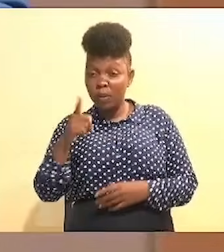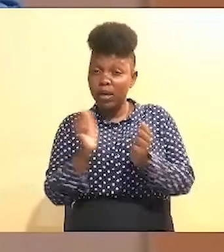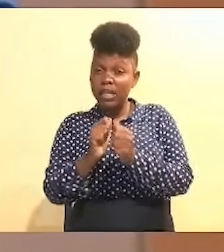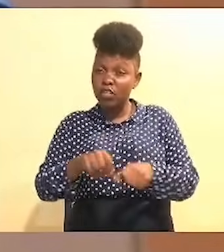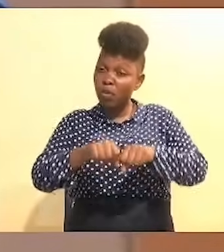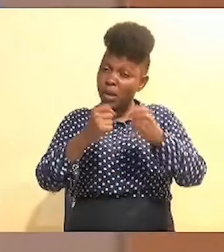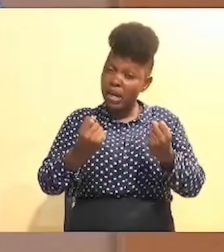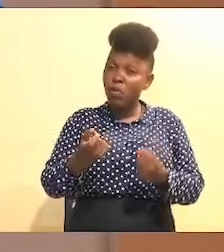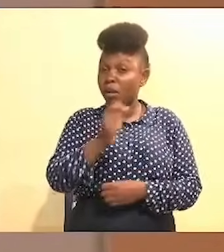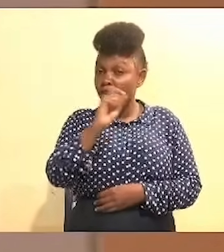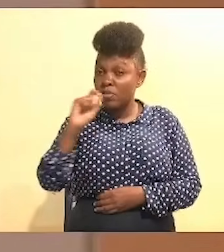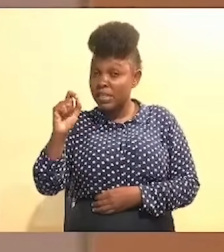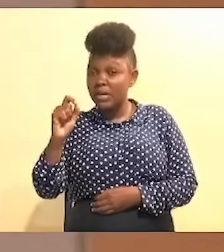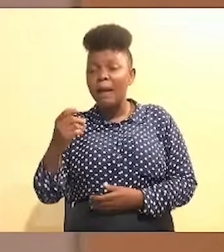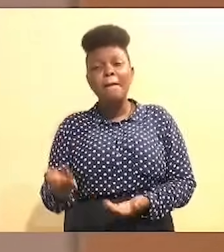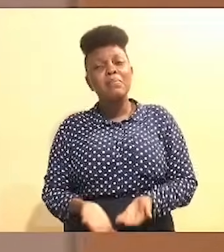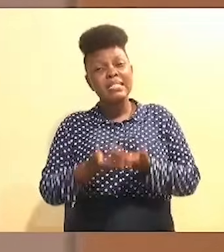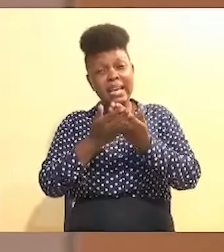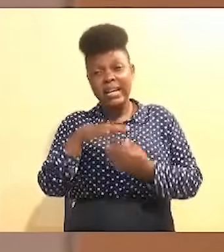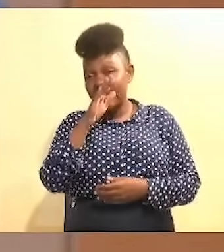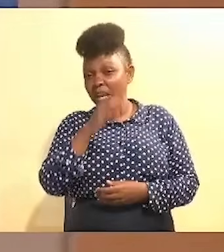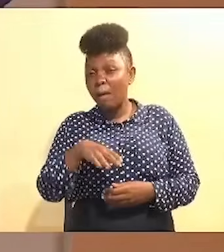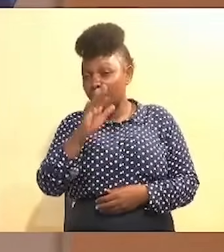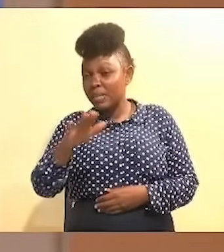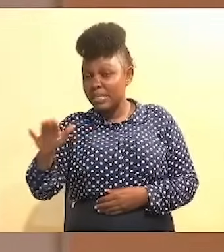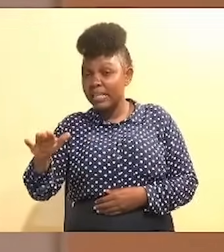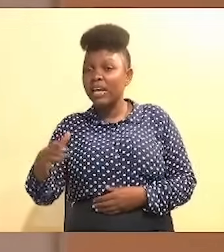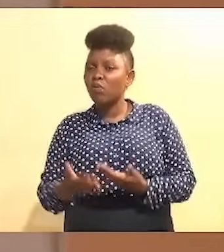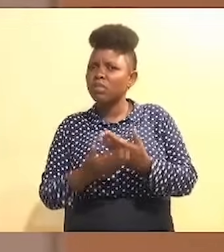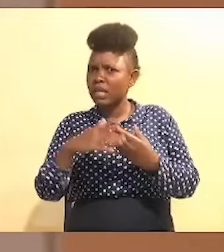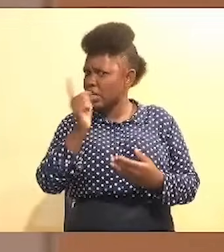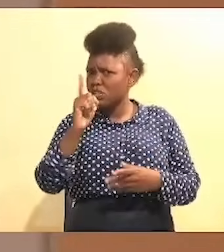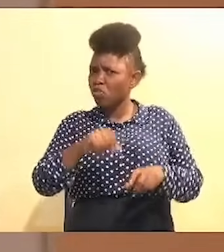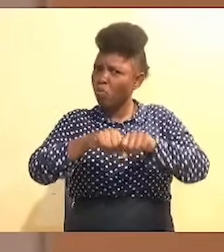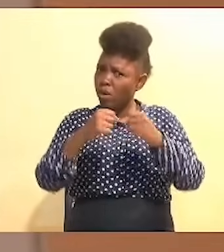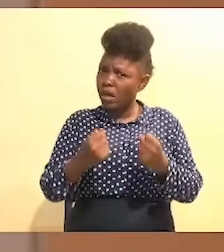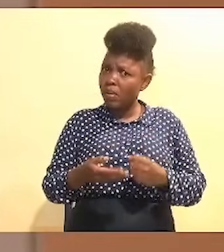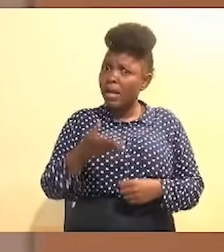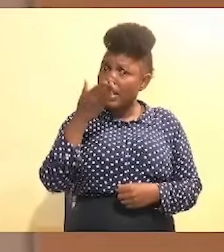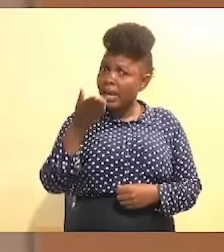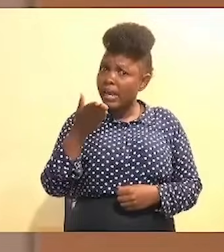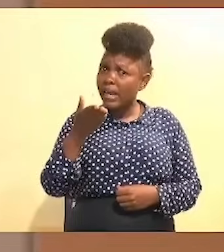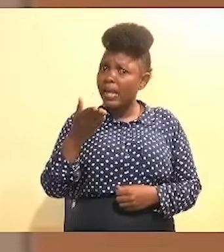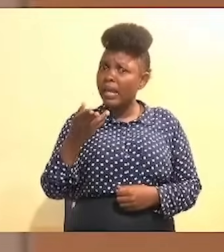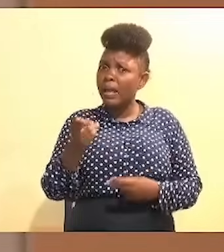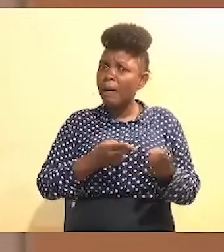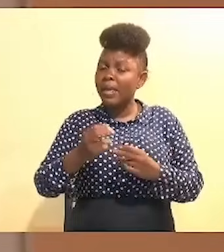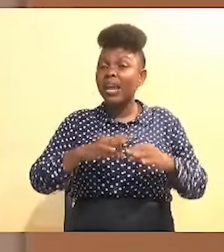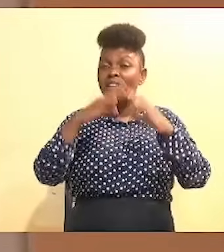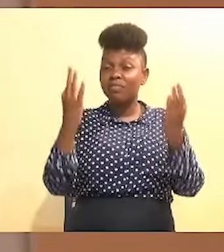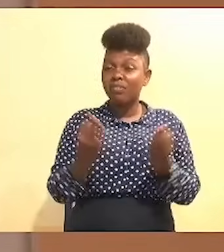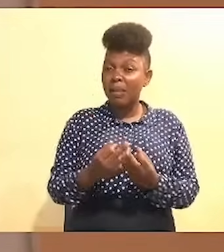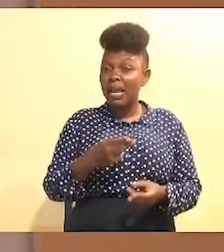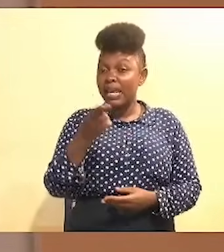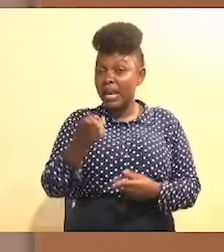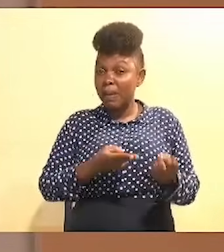pale ofisini, mtengenezee mazingira ya kumsaidia, sio kumharibu. Na yeye ana watoto, na yeye ana familia.